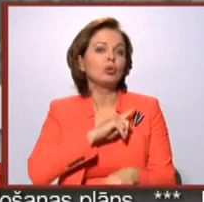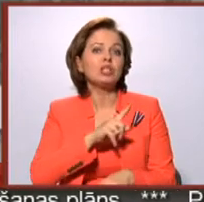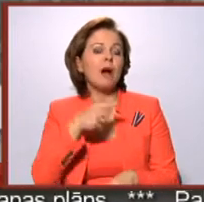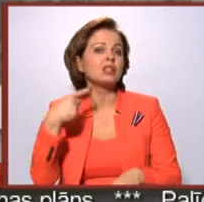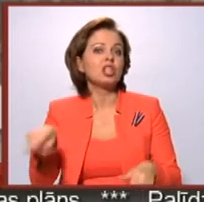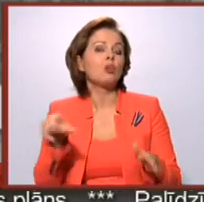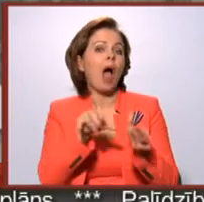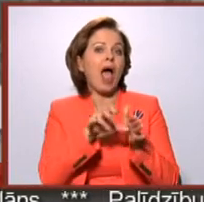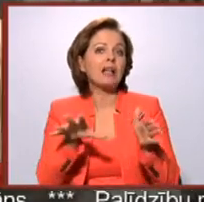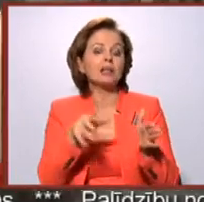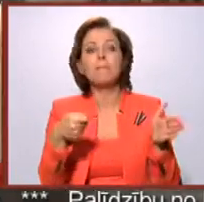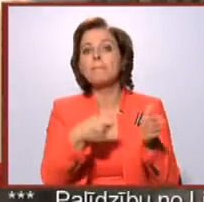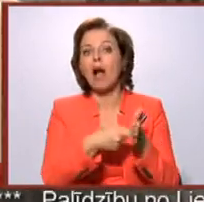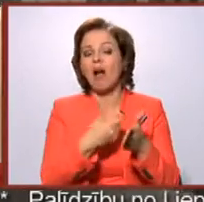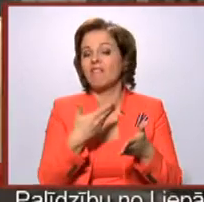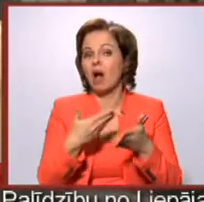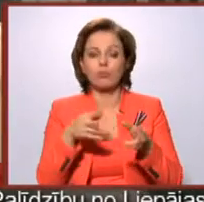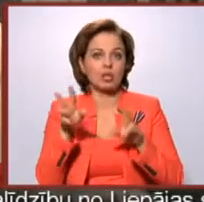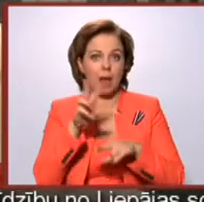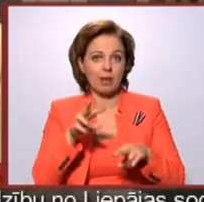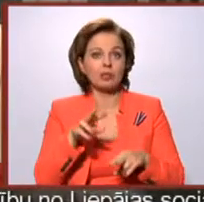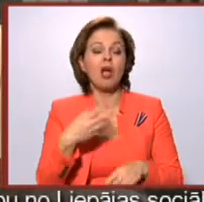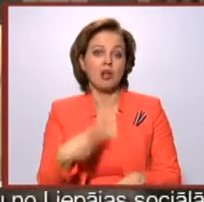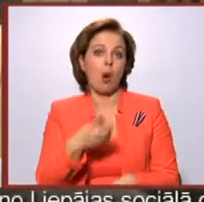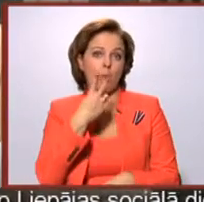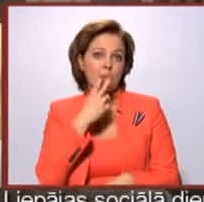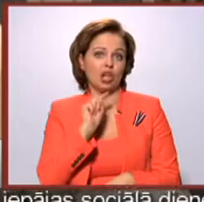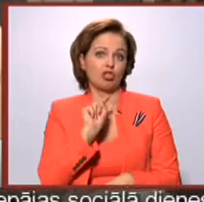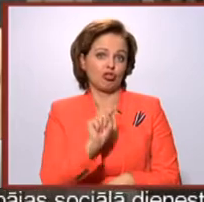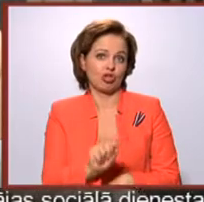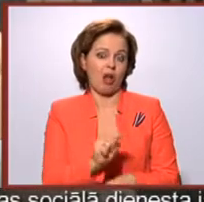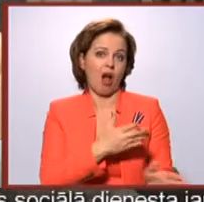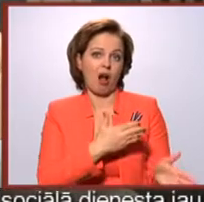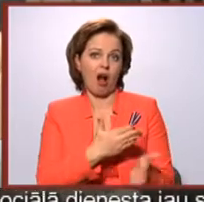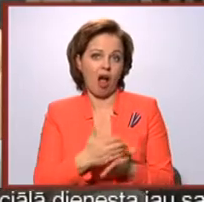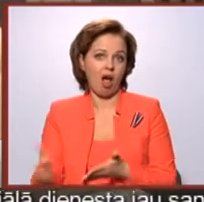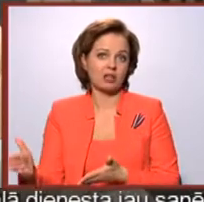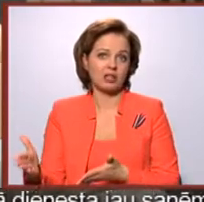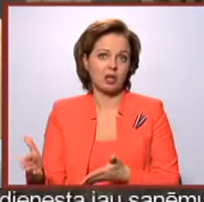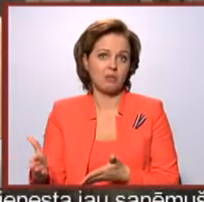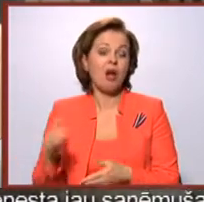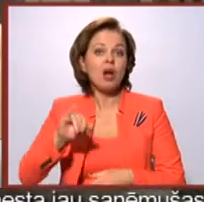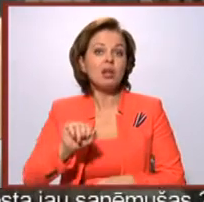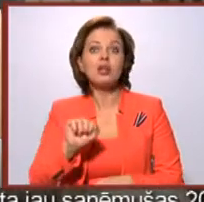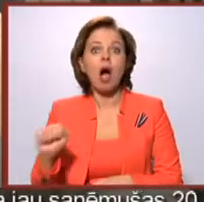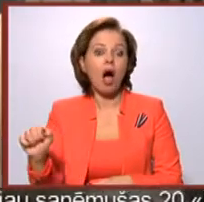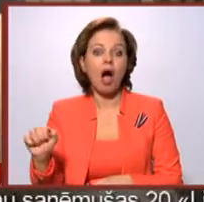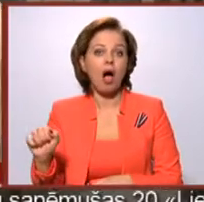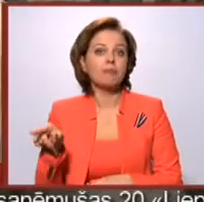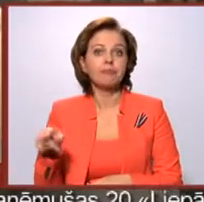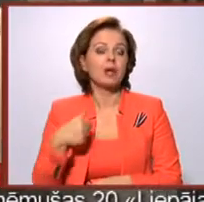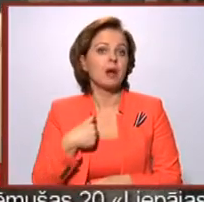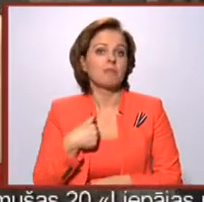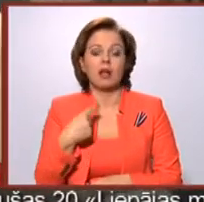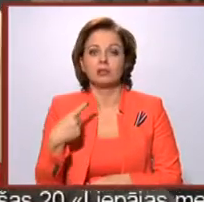elektrības piegādātāju nemeklēs. Pieres pie šīdās kārtības ir. Jo. Jā. Nu, nekā, man